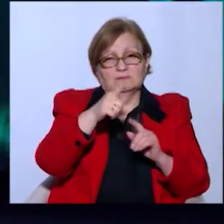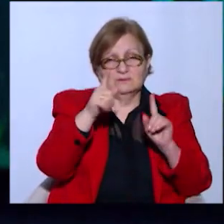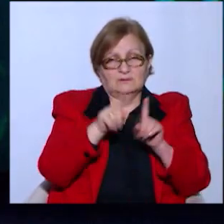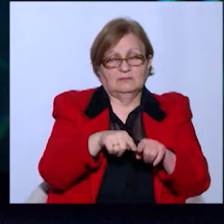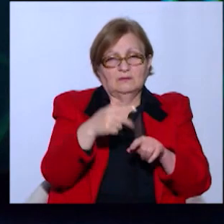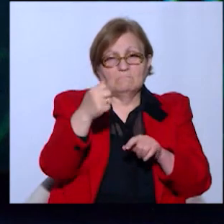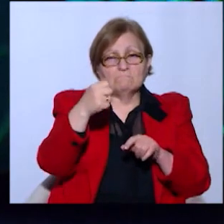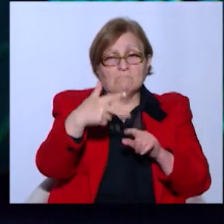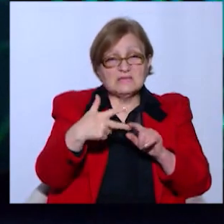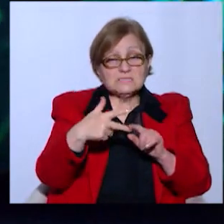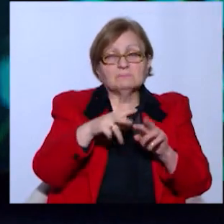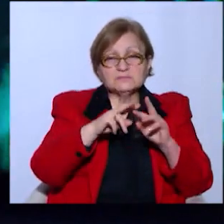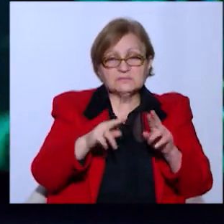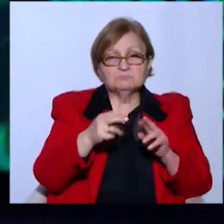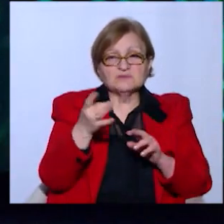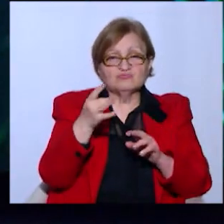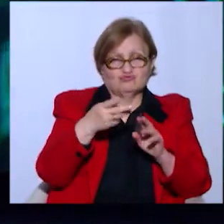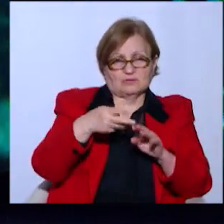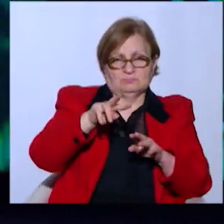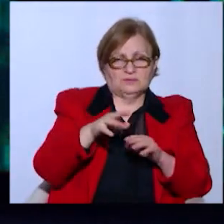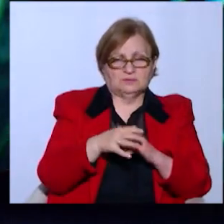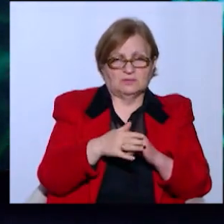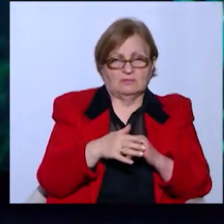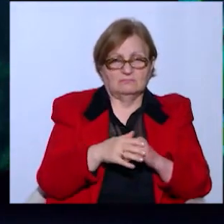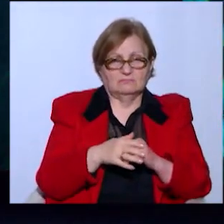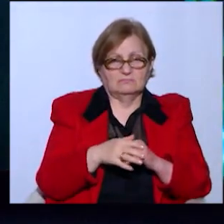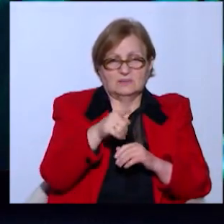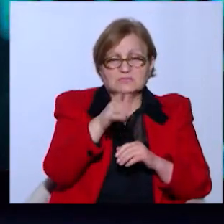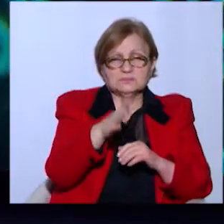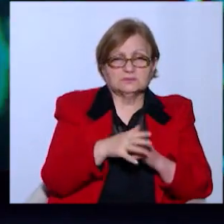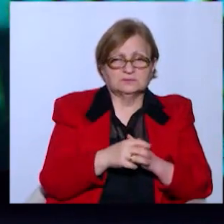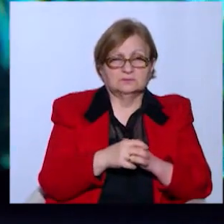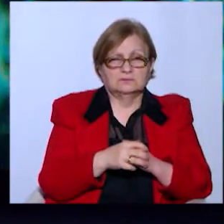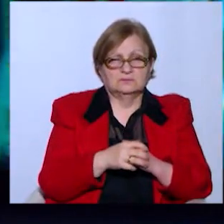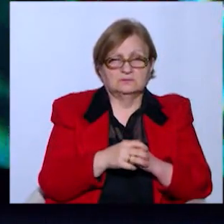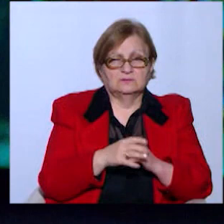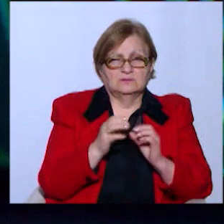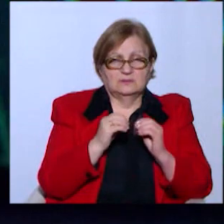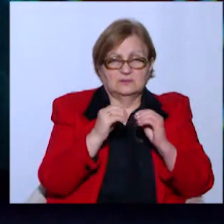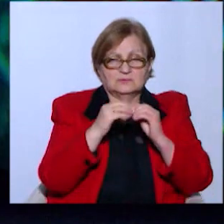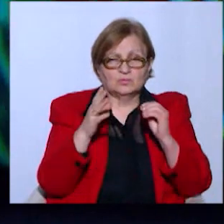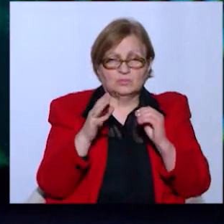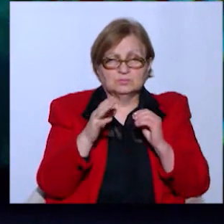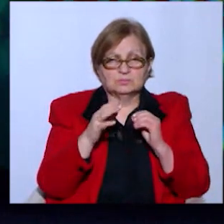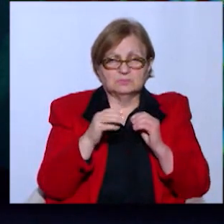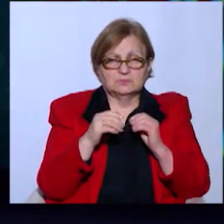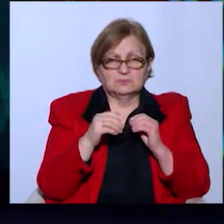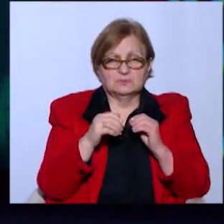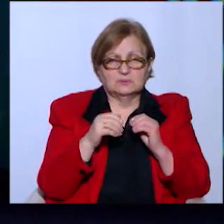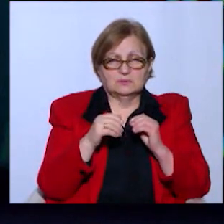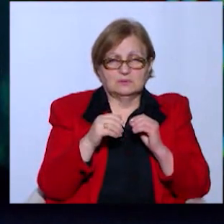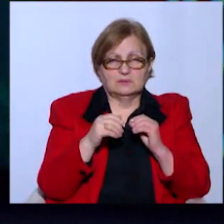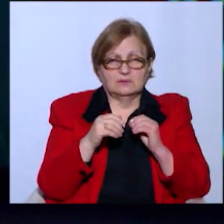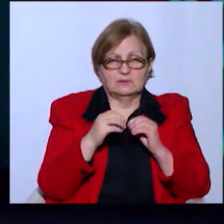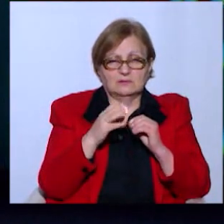ჯამიც იმდენჯერ მეტია მეორე ჯამზე. მაშასადამე ეს ჯამი იქნება 15 16-ზე